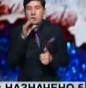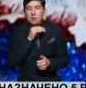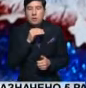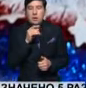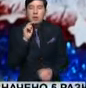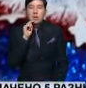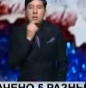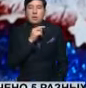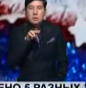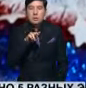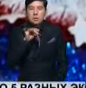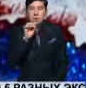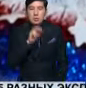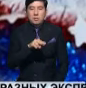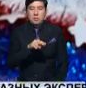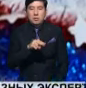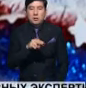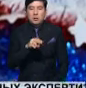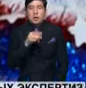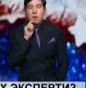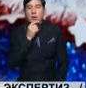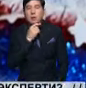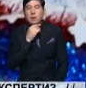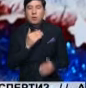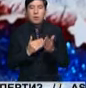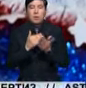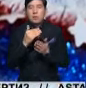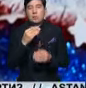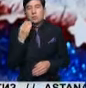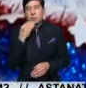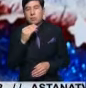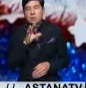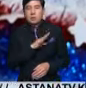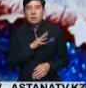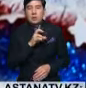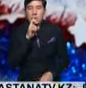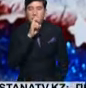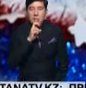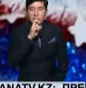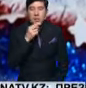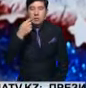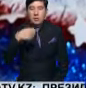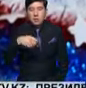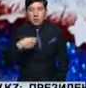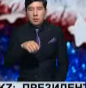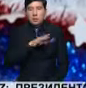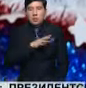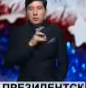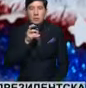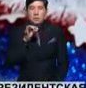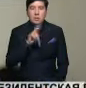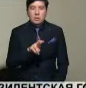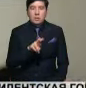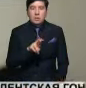Экономика при Трампе была намного лучше. Цены на продукты были намного дешевле. Наш бензин был дешевле, наши инвестиции. Мы получали